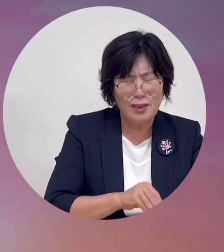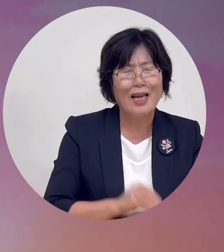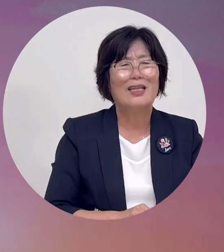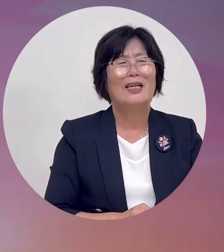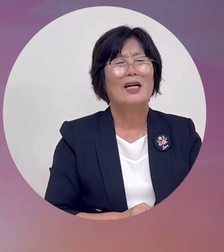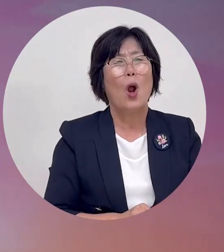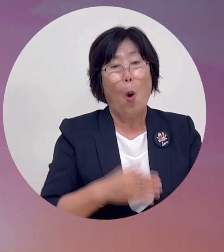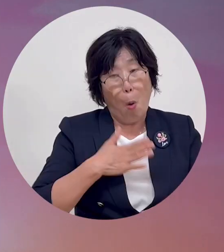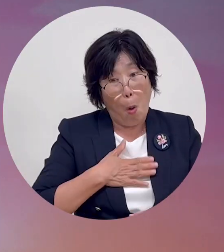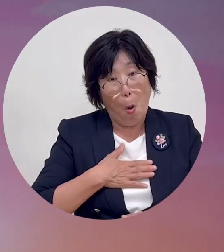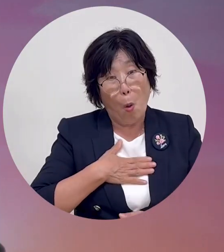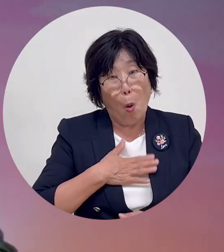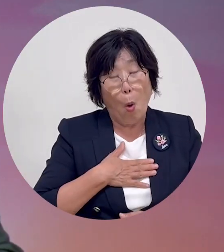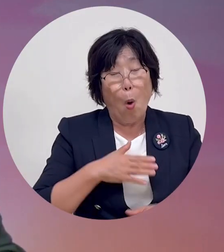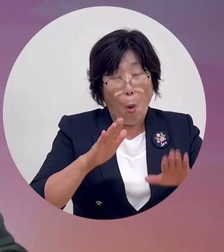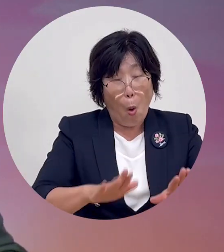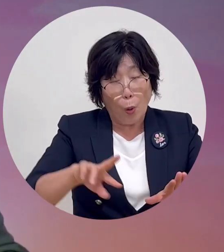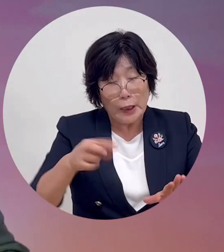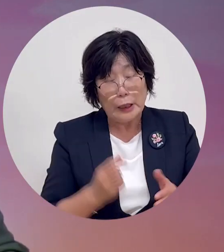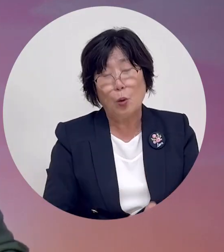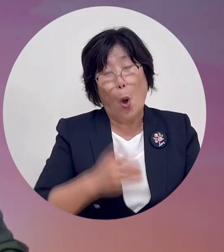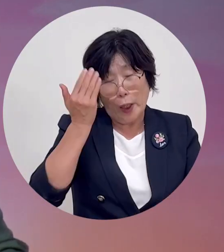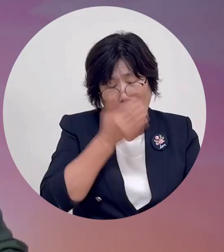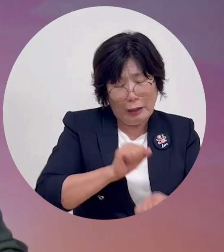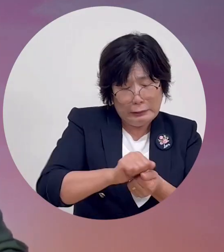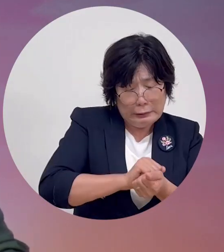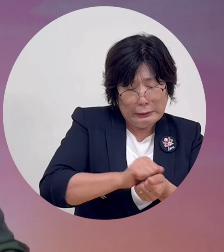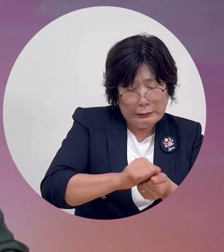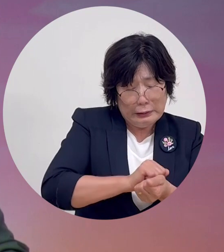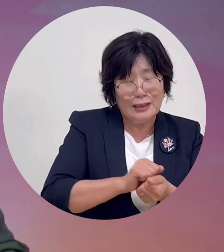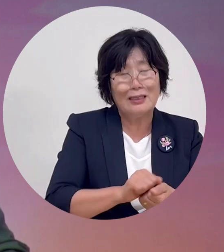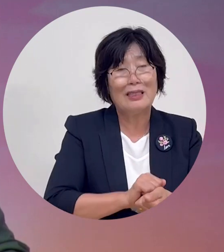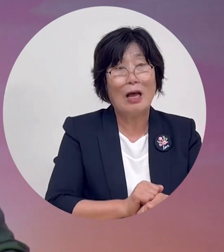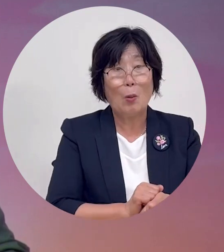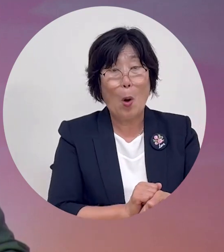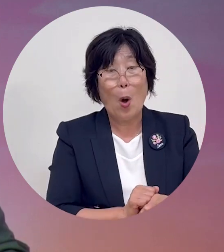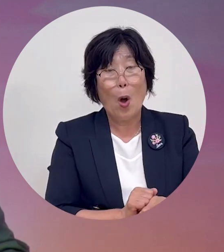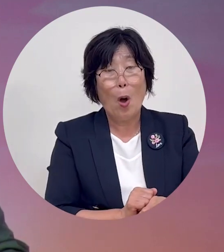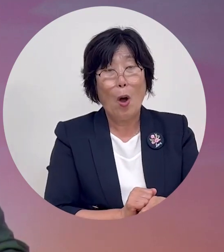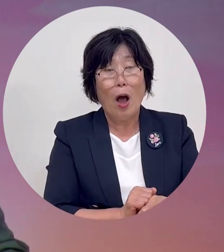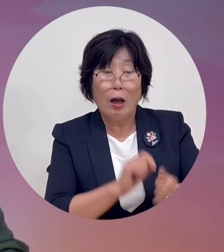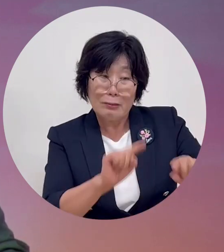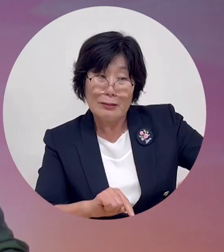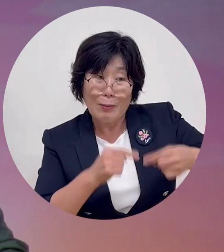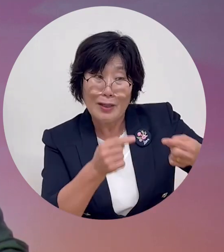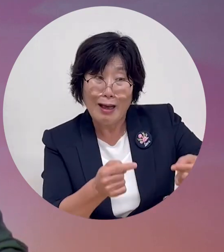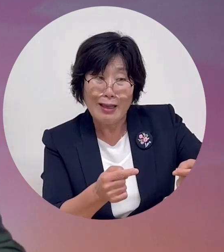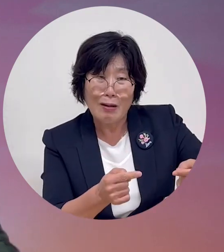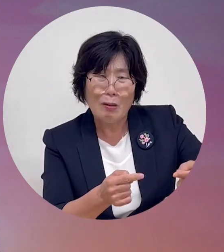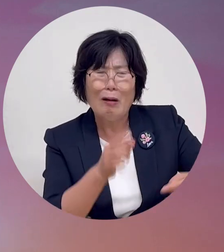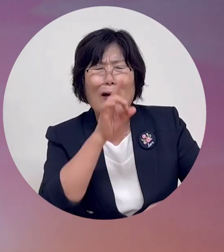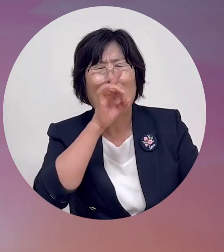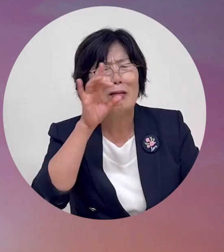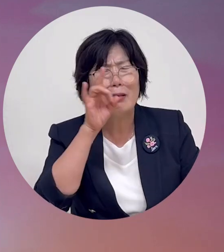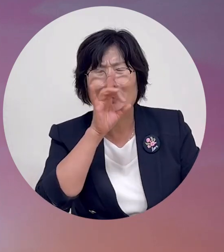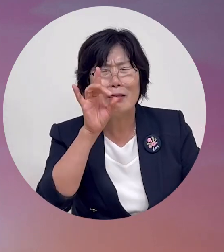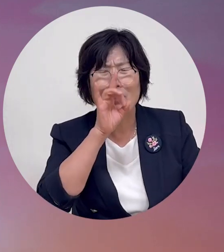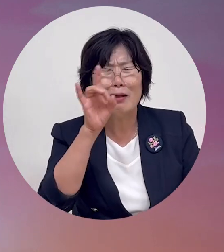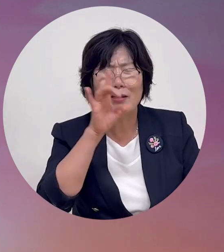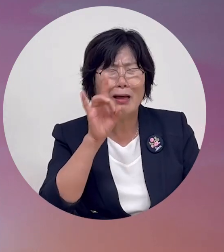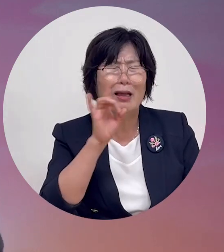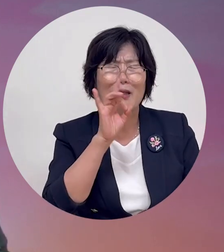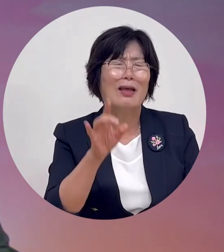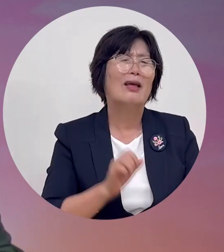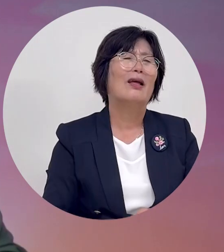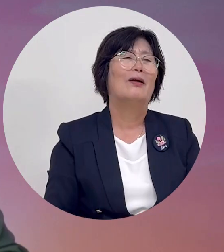또 깨끗이 우리 몸을 씻고 이렇게 참선을 하고 어디 가서 수행을 한다고 해서 우리 죄가